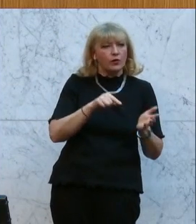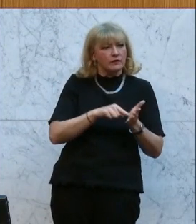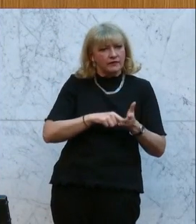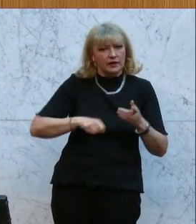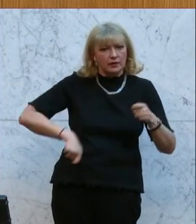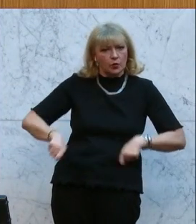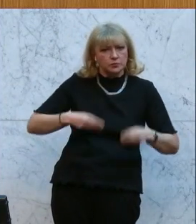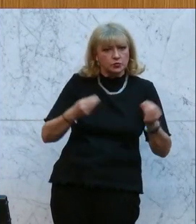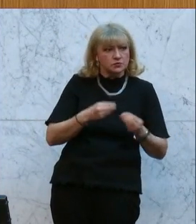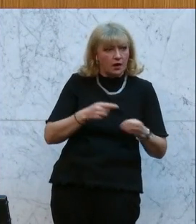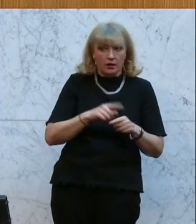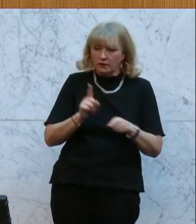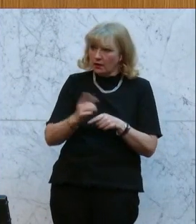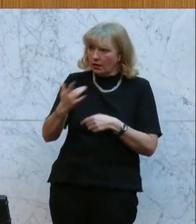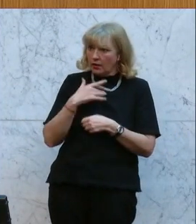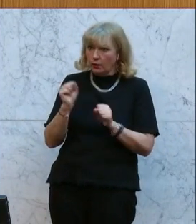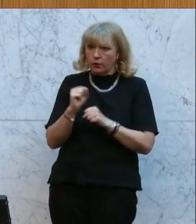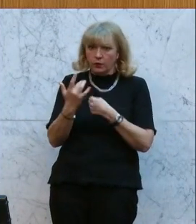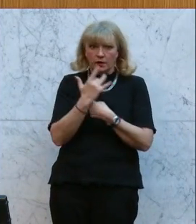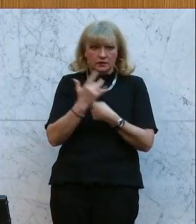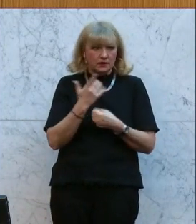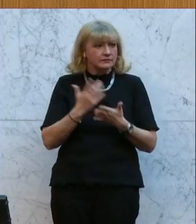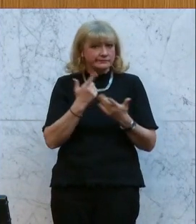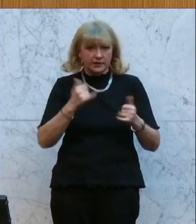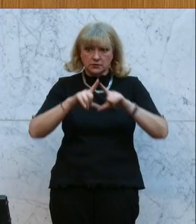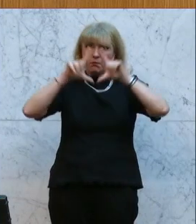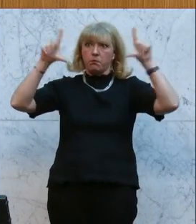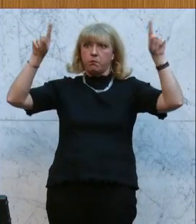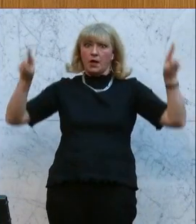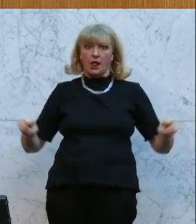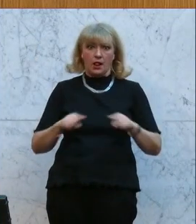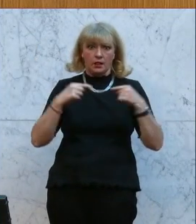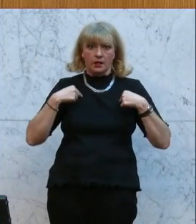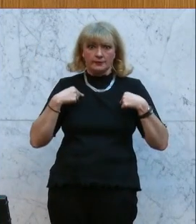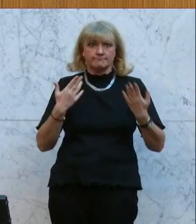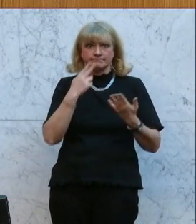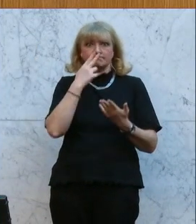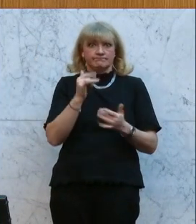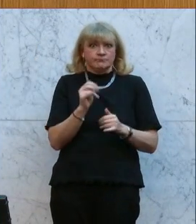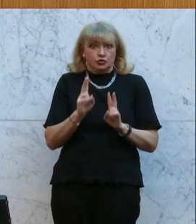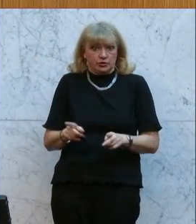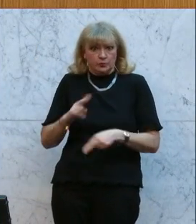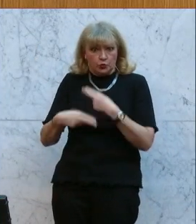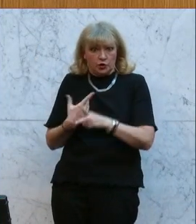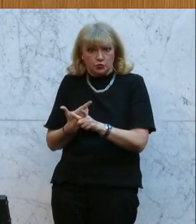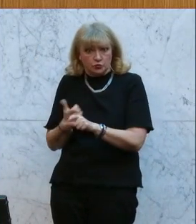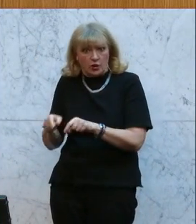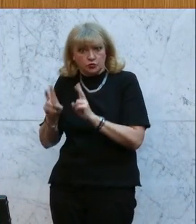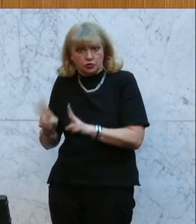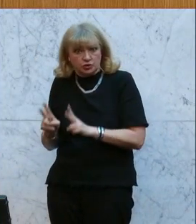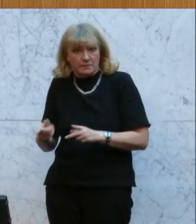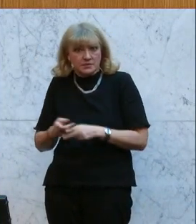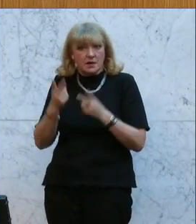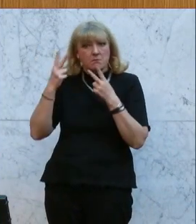abgewatscht. Und das Bild, Kollege Hanger, bestätigte sich im U-Ausschuss. Waren die Bereicherungen unter